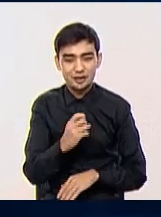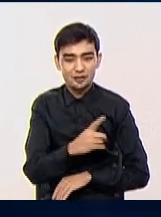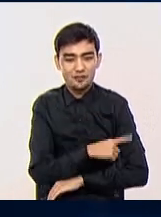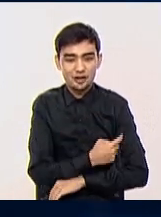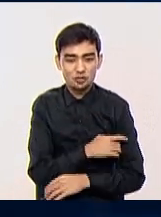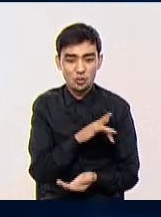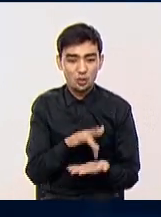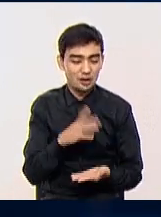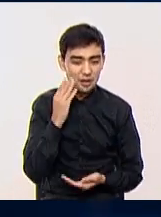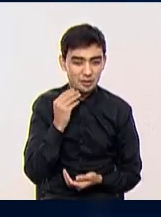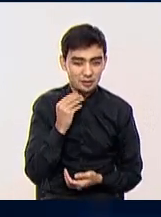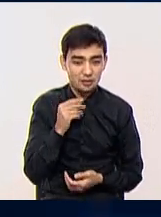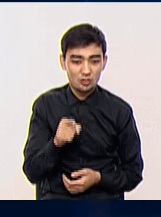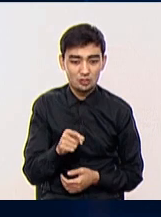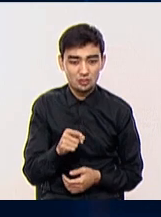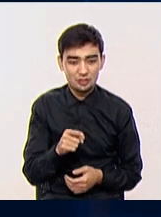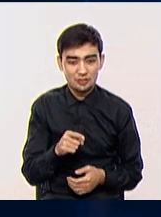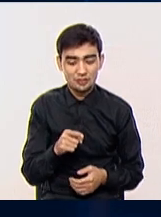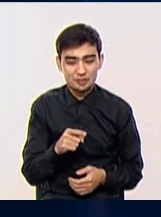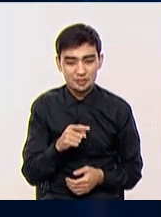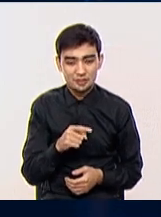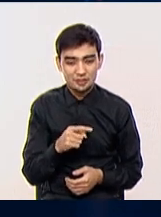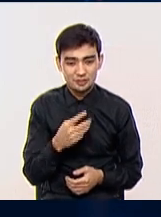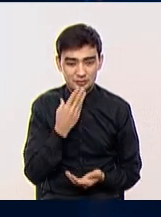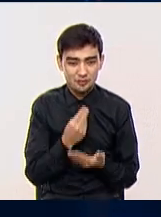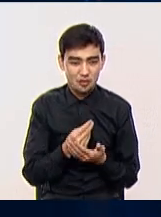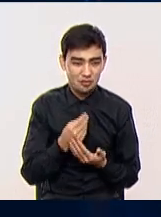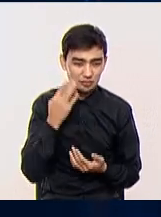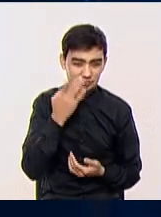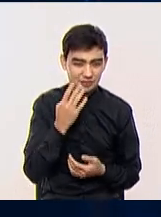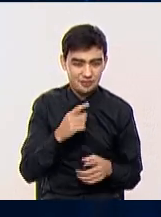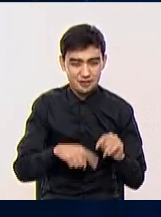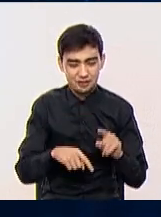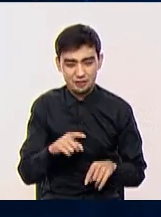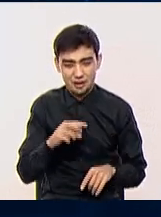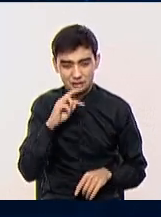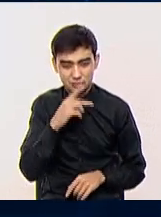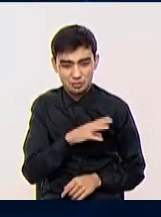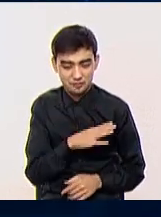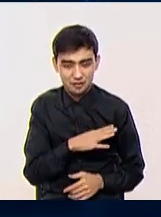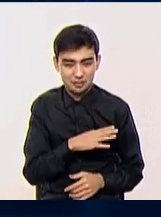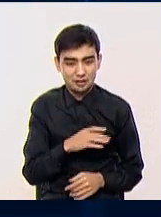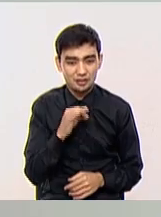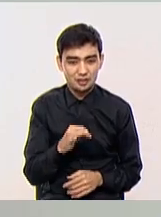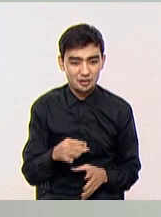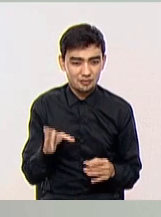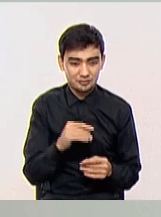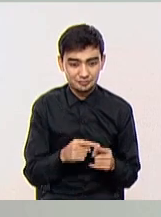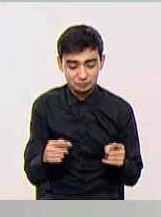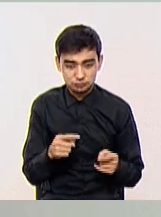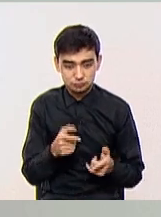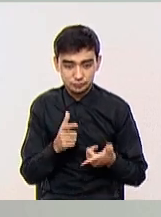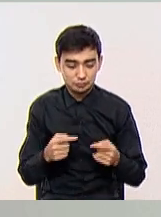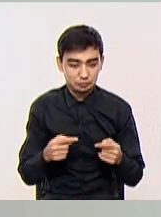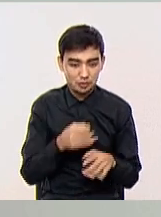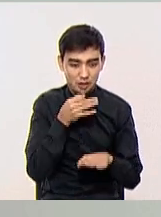Алматы, он редко ошибается в своих прогнозах, да, и он с точностью до недели